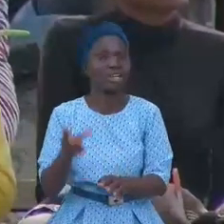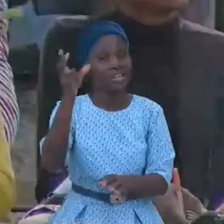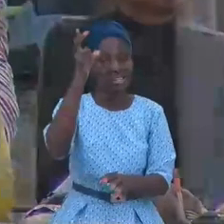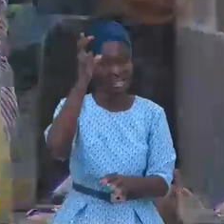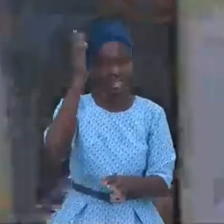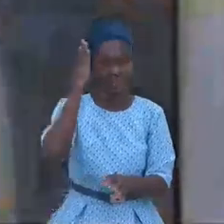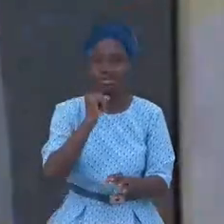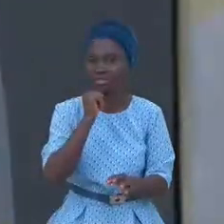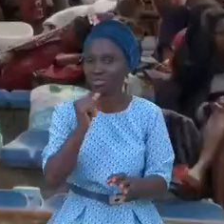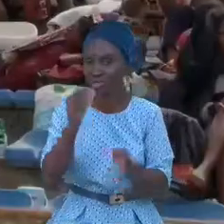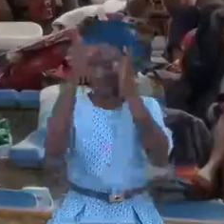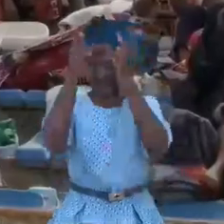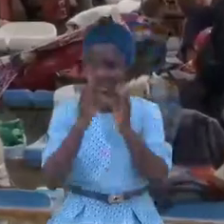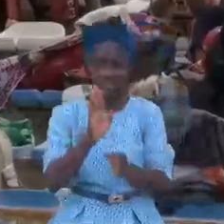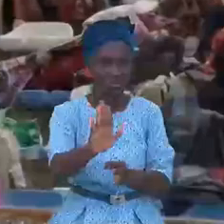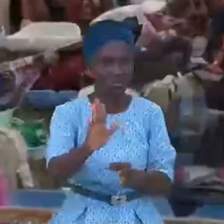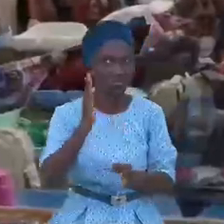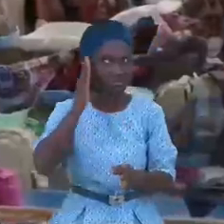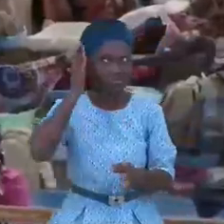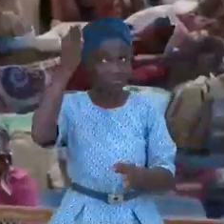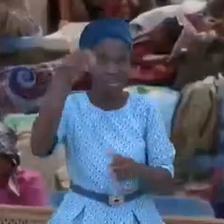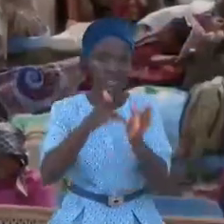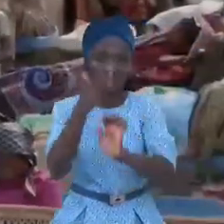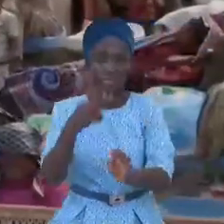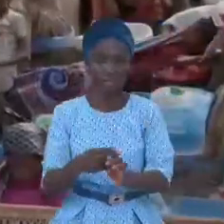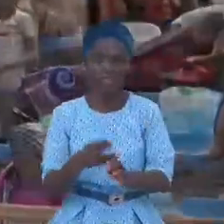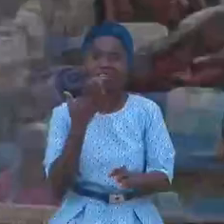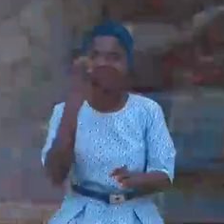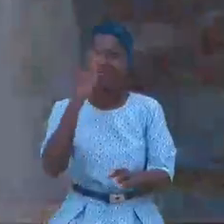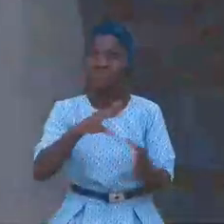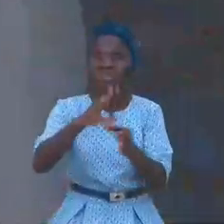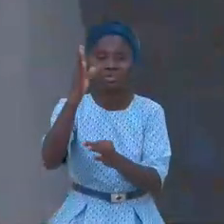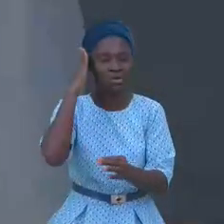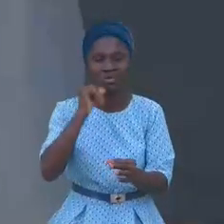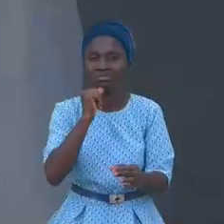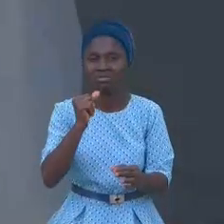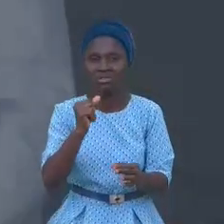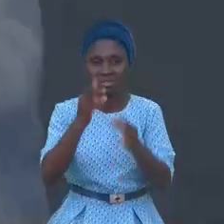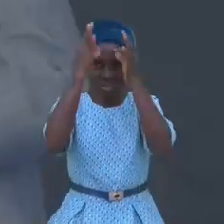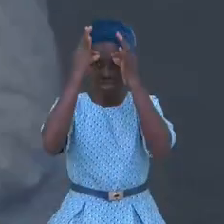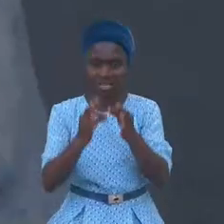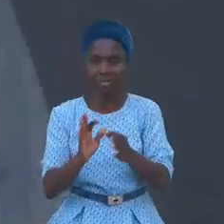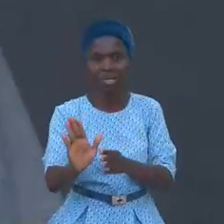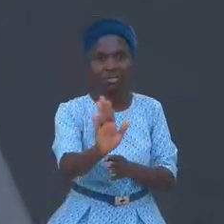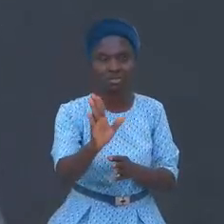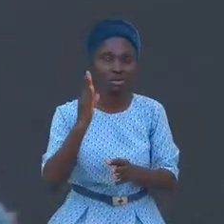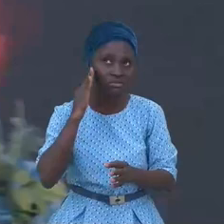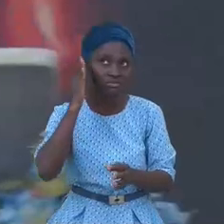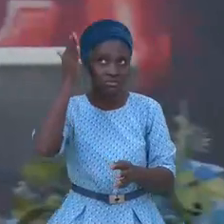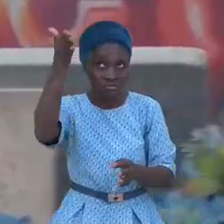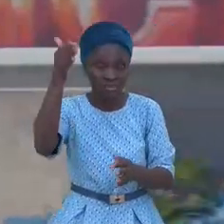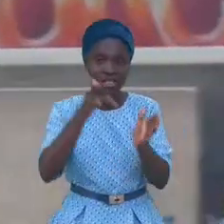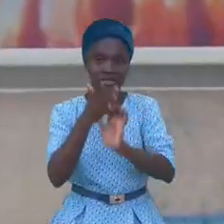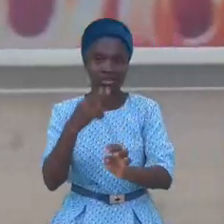Satan ne va pas déterminer ta destinée. Et les mauvais esprits ne vont pas déterminer ta destinée. Et